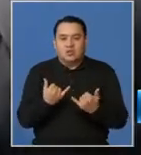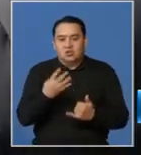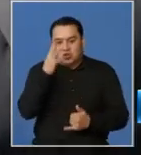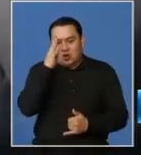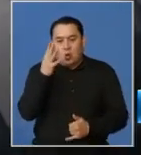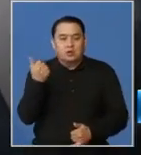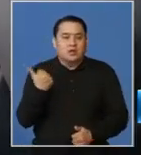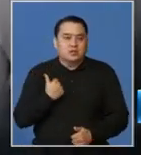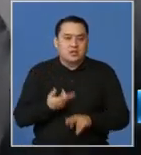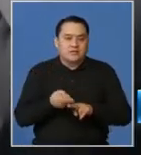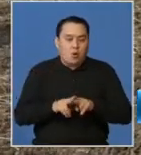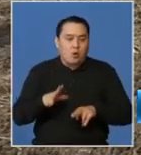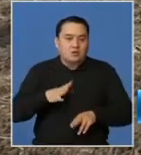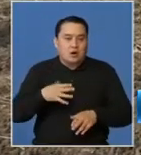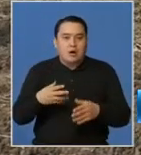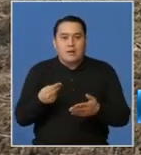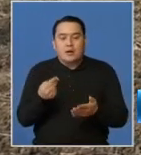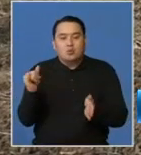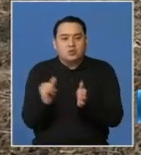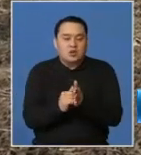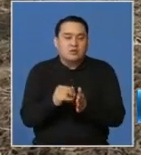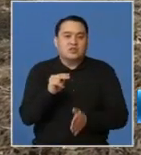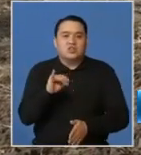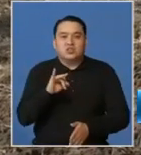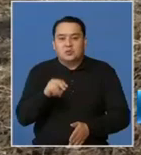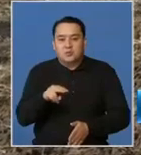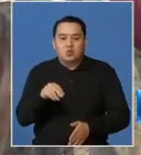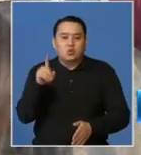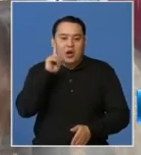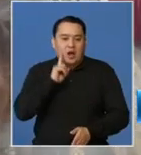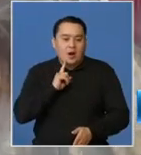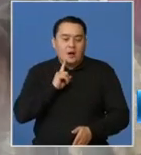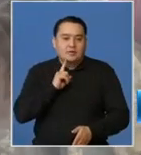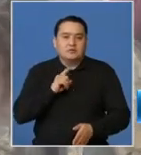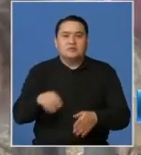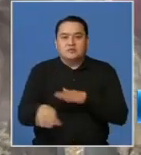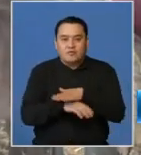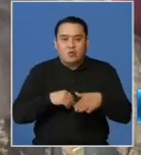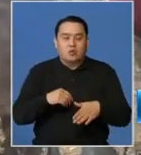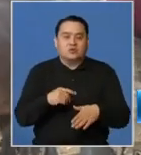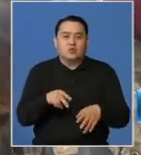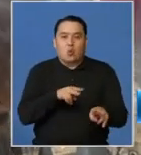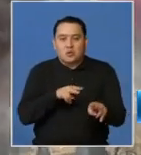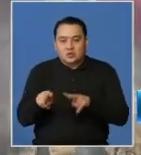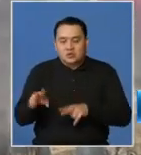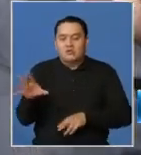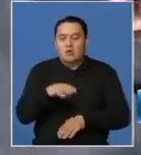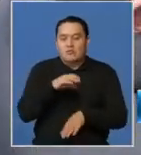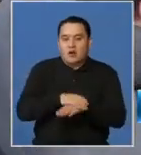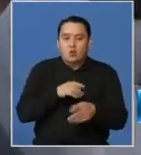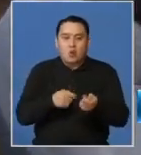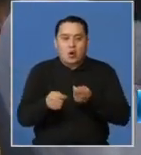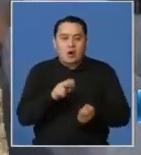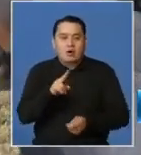года назад. Как показал анализ, чипирование весьма эффективно, особенно в борьбе со скотокрадством. Учитывая все факторы,